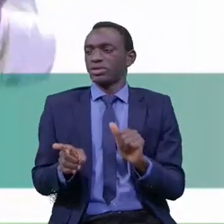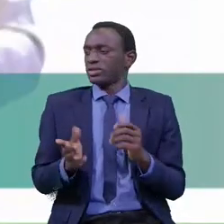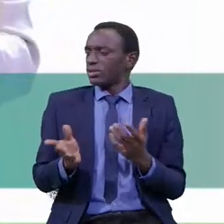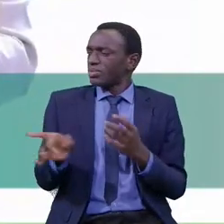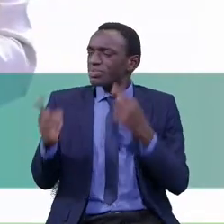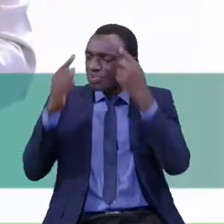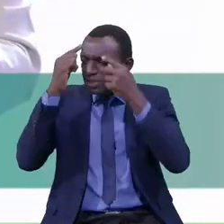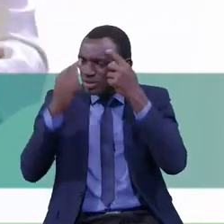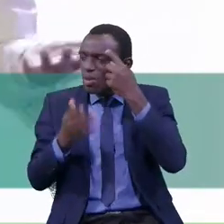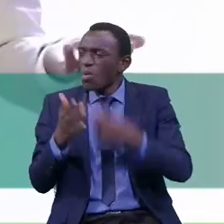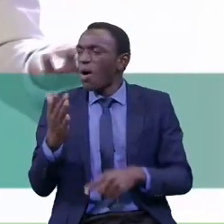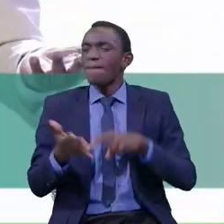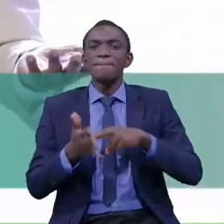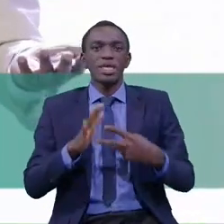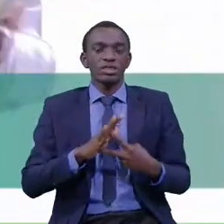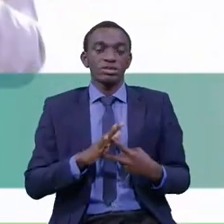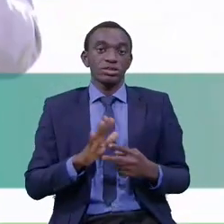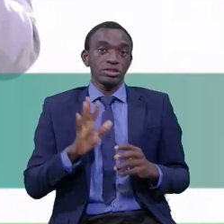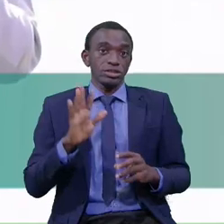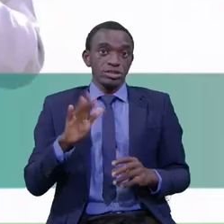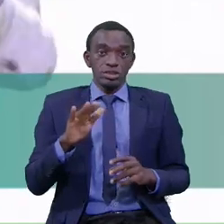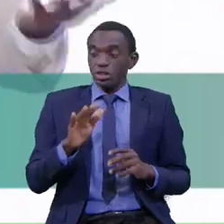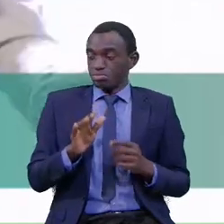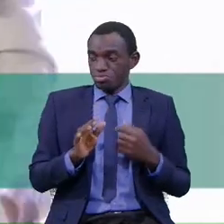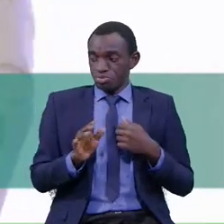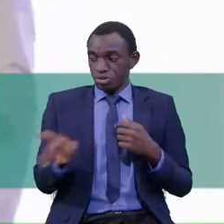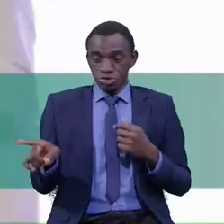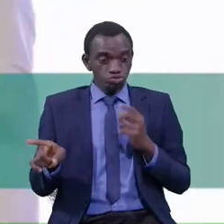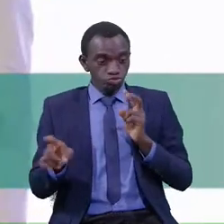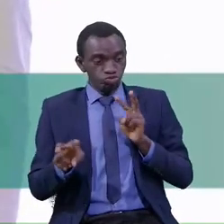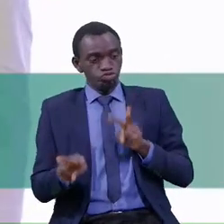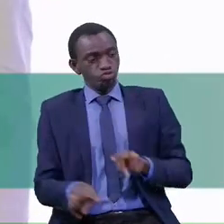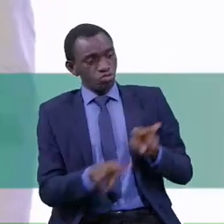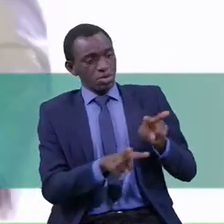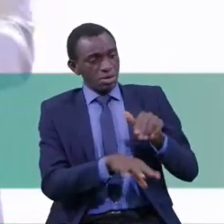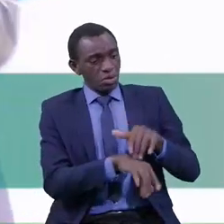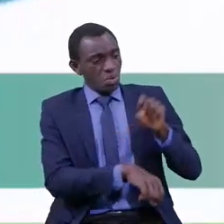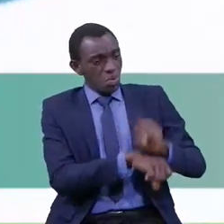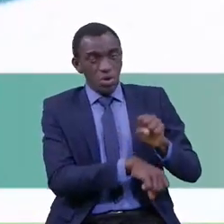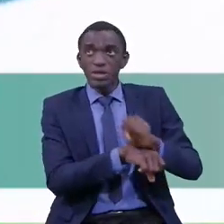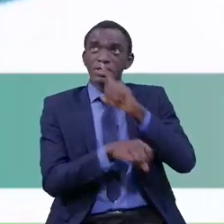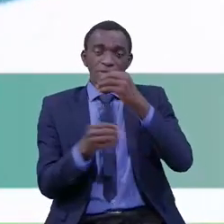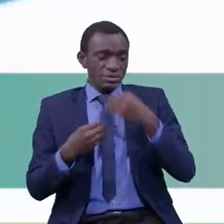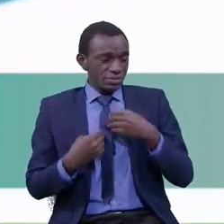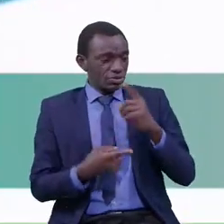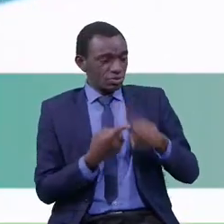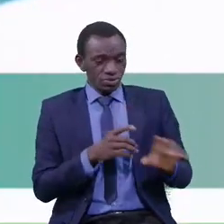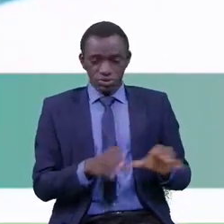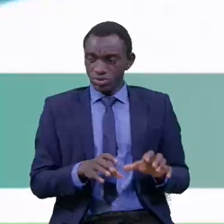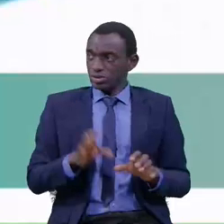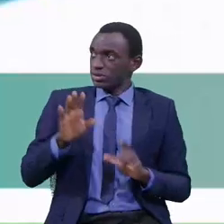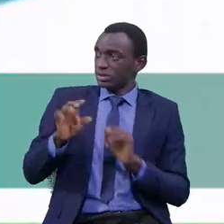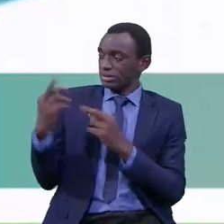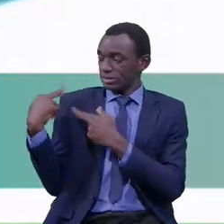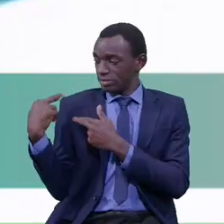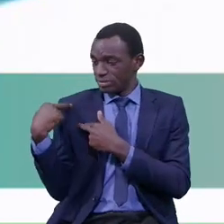Regarde les devoirs, regarde les responsabilités, regarde le travail qu'il m'a confié. Et